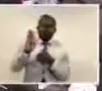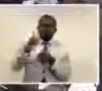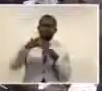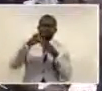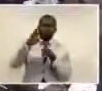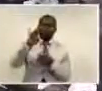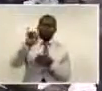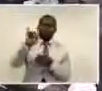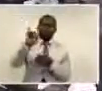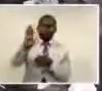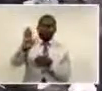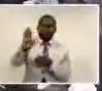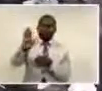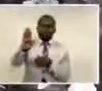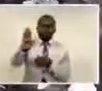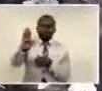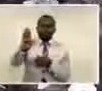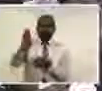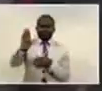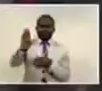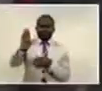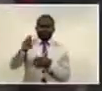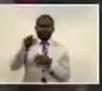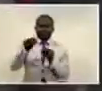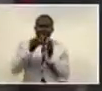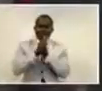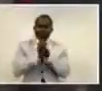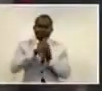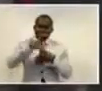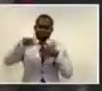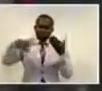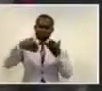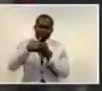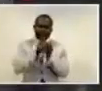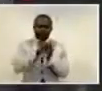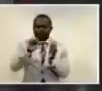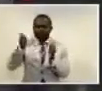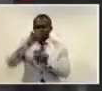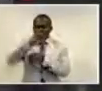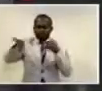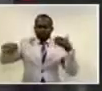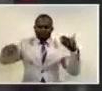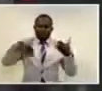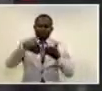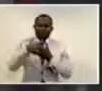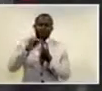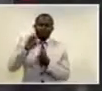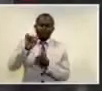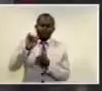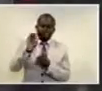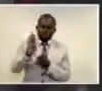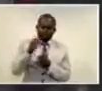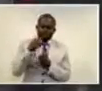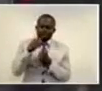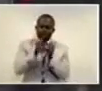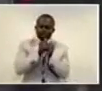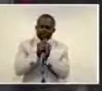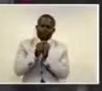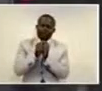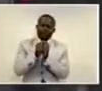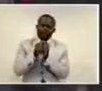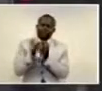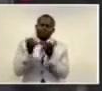libu nta mateka yose uko byagenze n'abo bandi n'abo libu bandi mwari